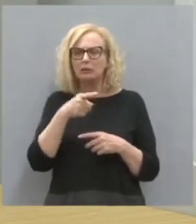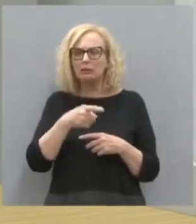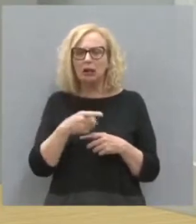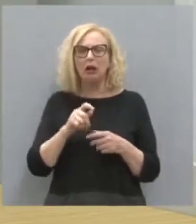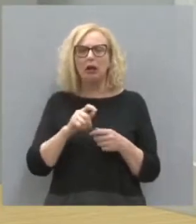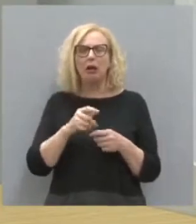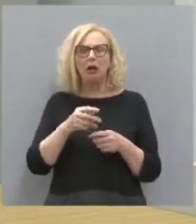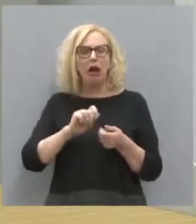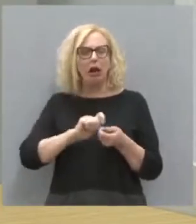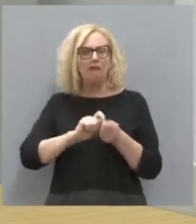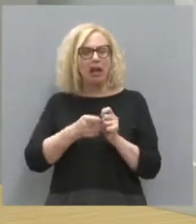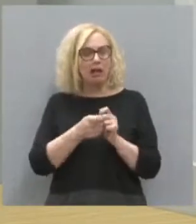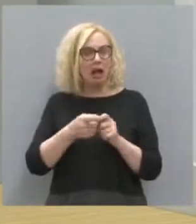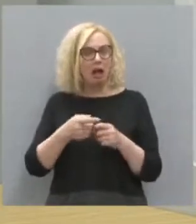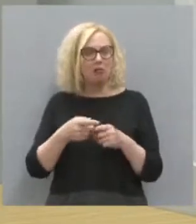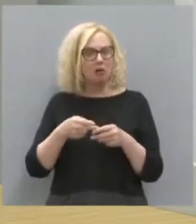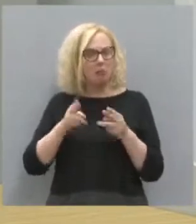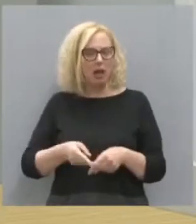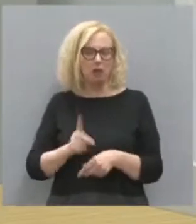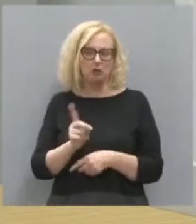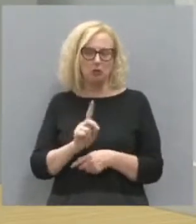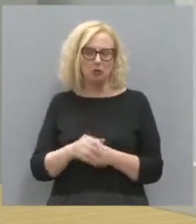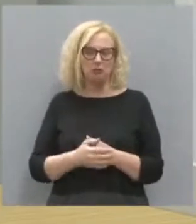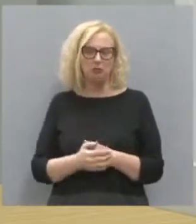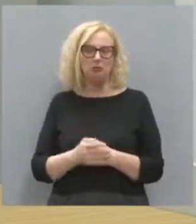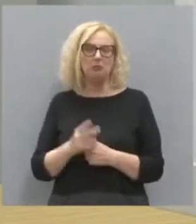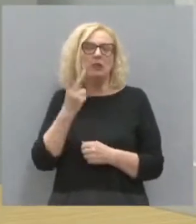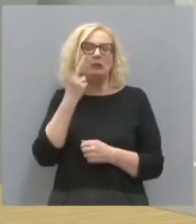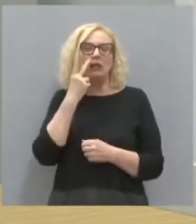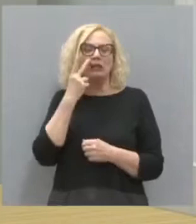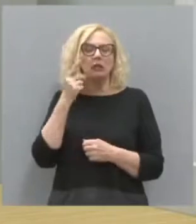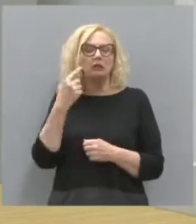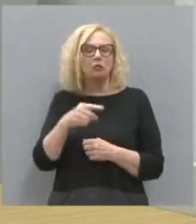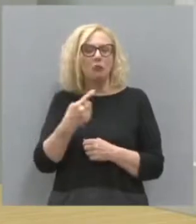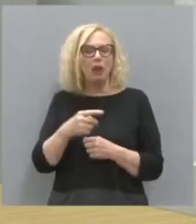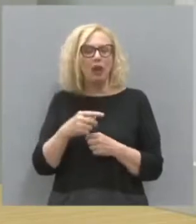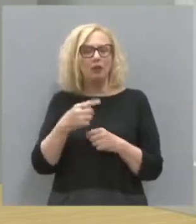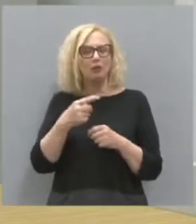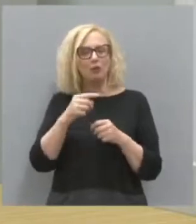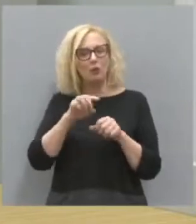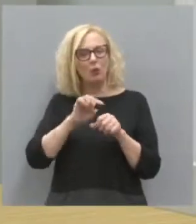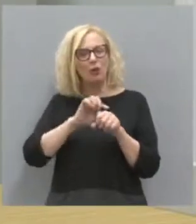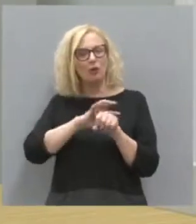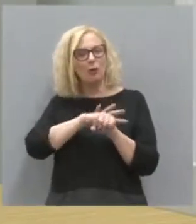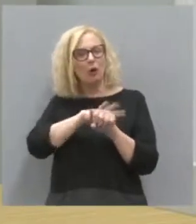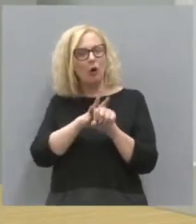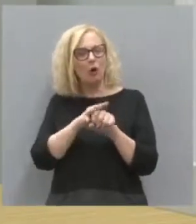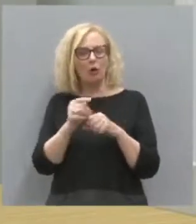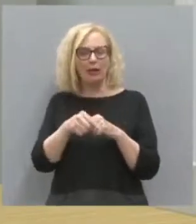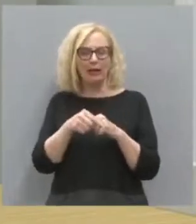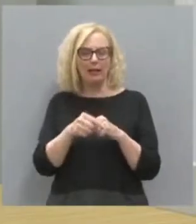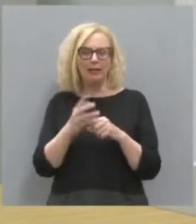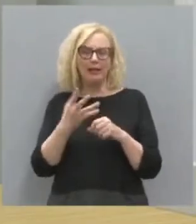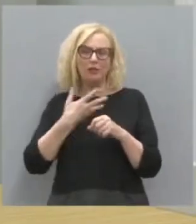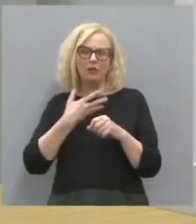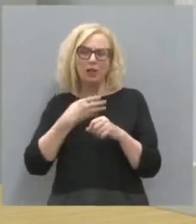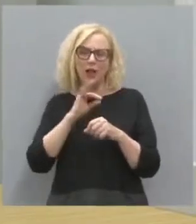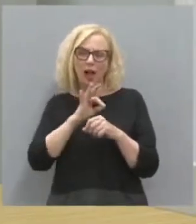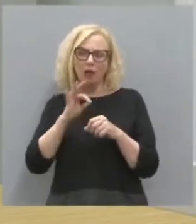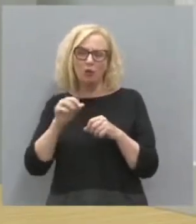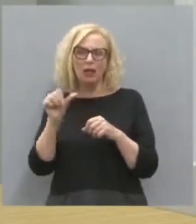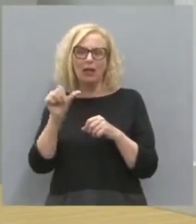e si è visto che sul capsule del dire successo quello che è la sua corona esterna sono cambiati alcuni degli spike e quelle